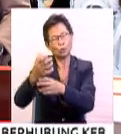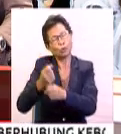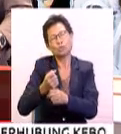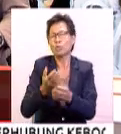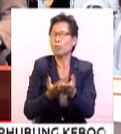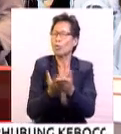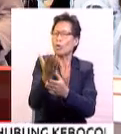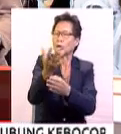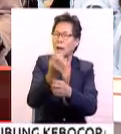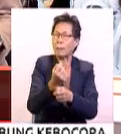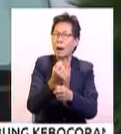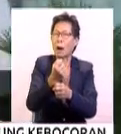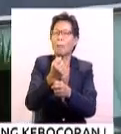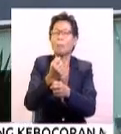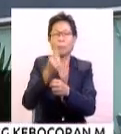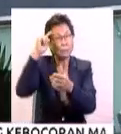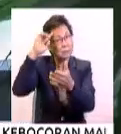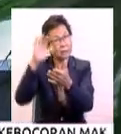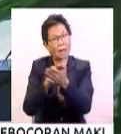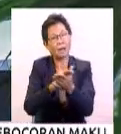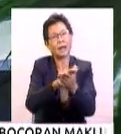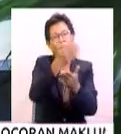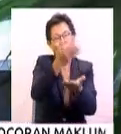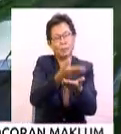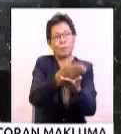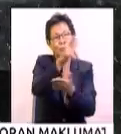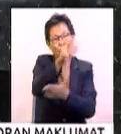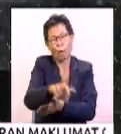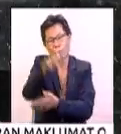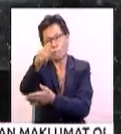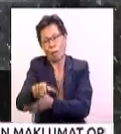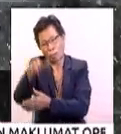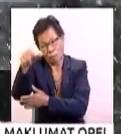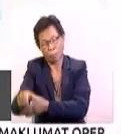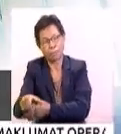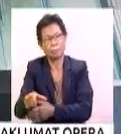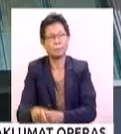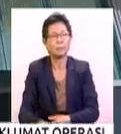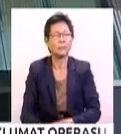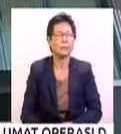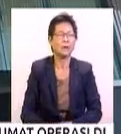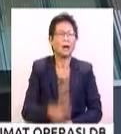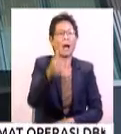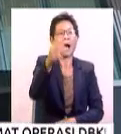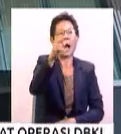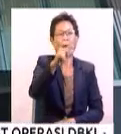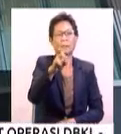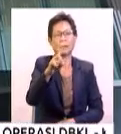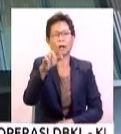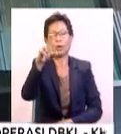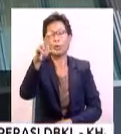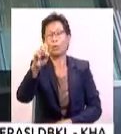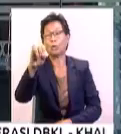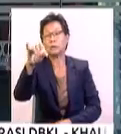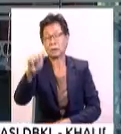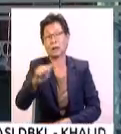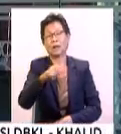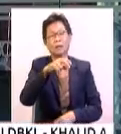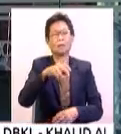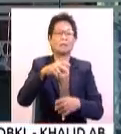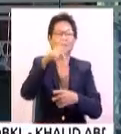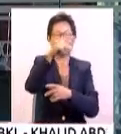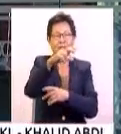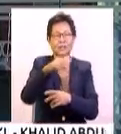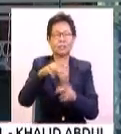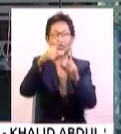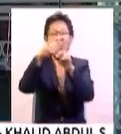pelanggan. Andalusia Travel and Tours Niam Berhad mula bertapak